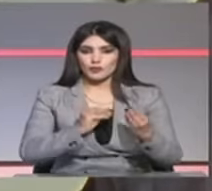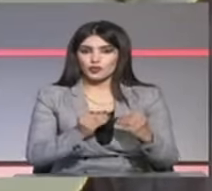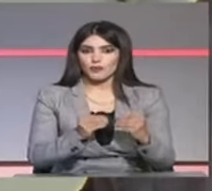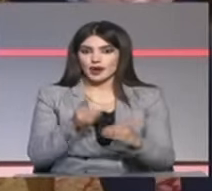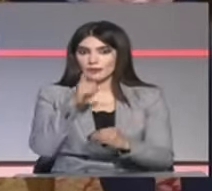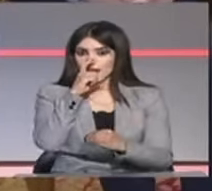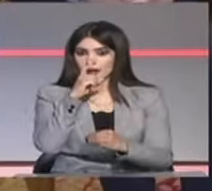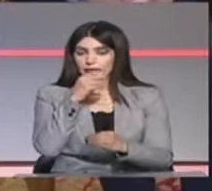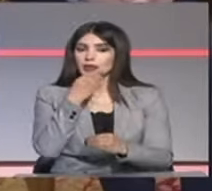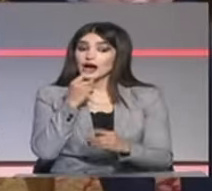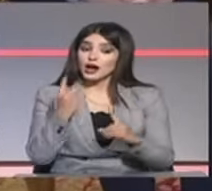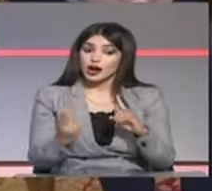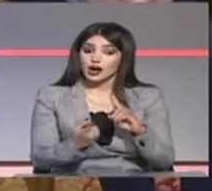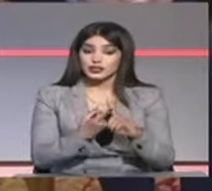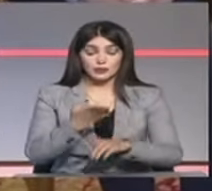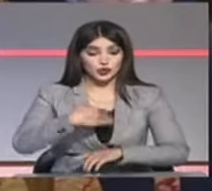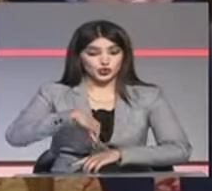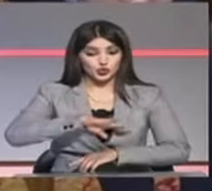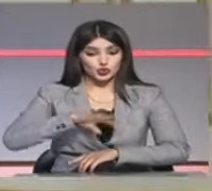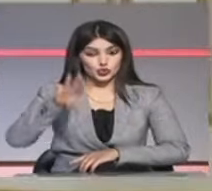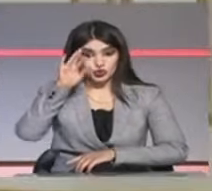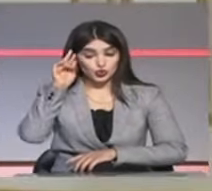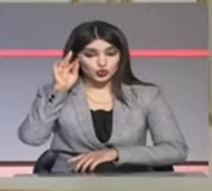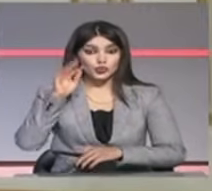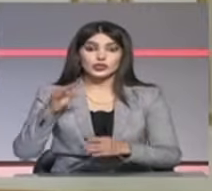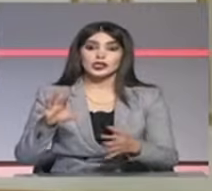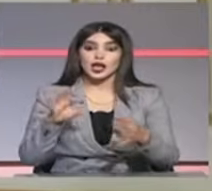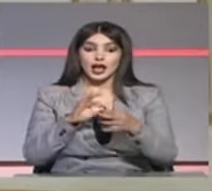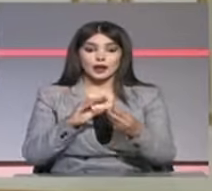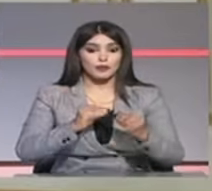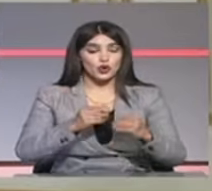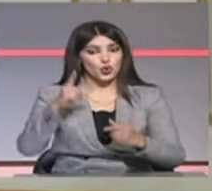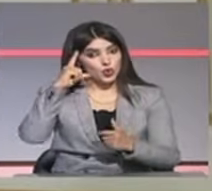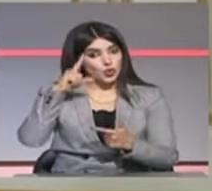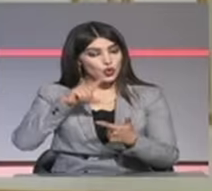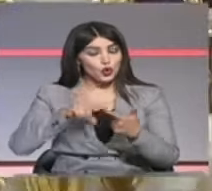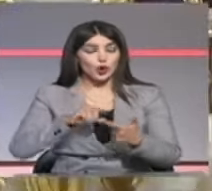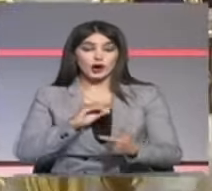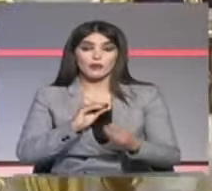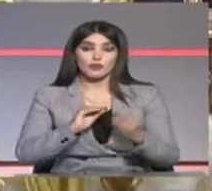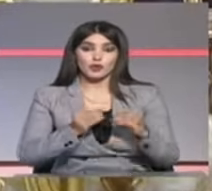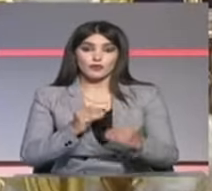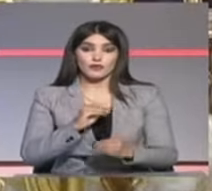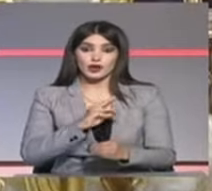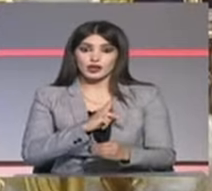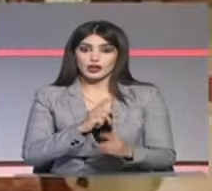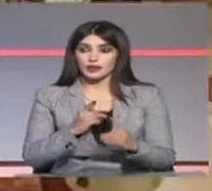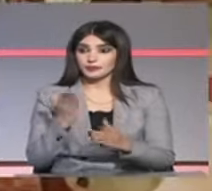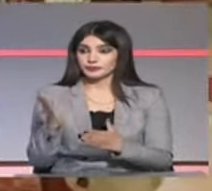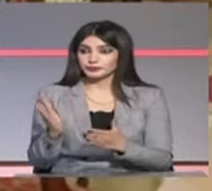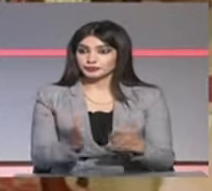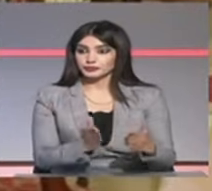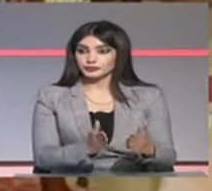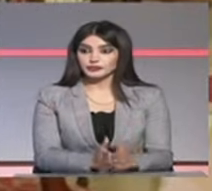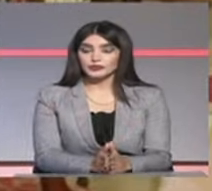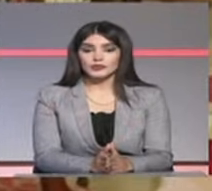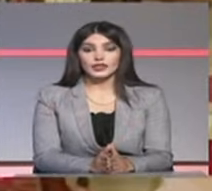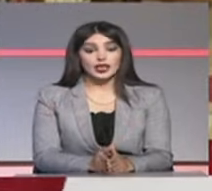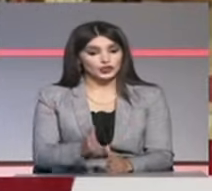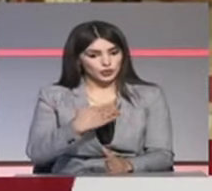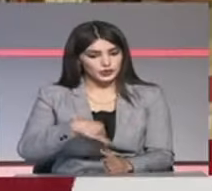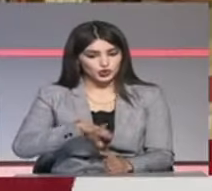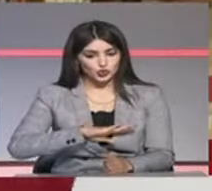والاشاده بدوري تونس الايجابي في مائه تصل بالملف الليبي وقضيه سد النهضه التونسي